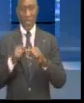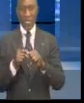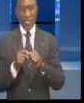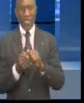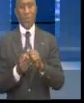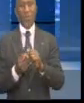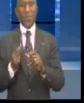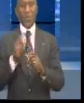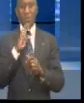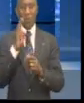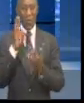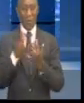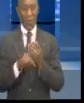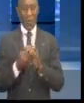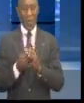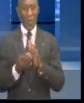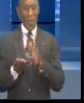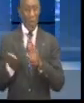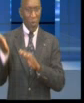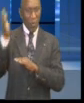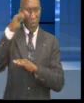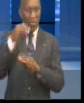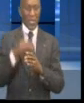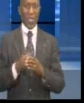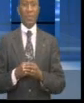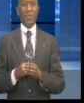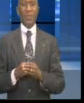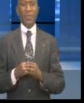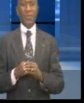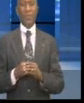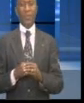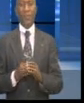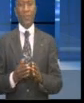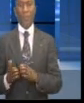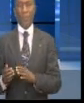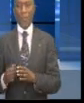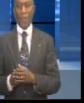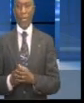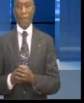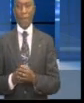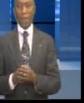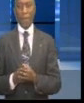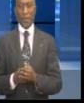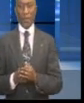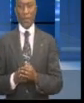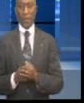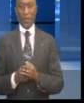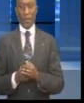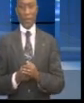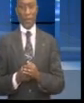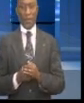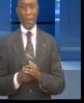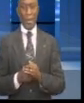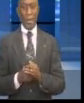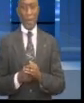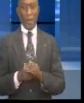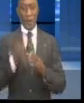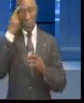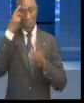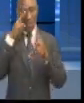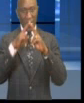Suite à la récente visite de la délégation de la commune de Saint-Gilles de Belgique à Lubumbashi, les villes de Likasi et